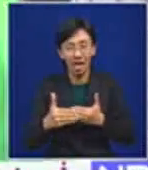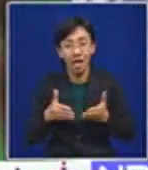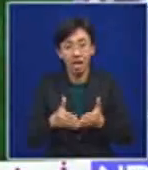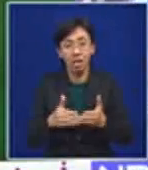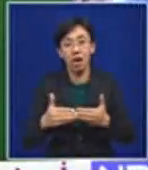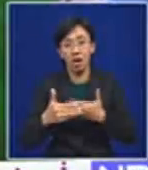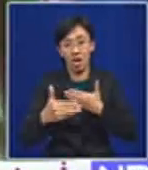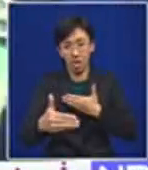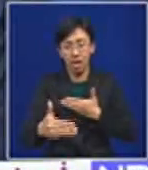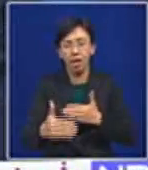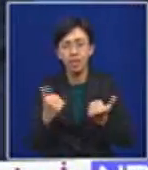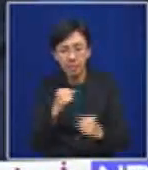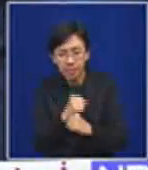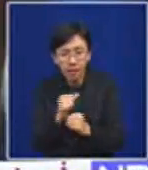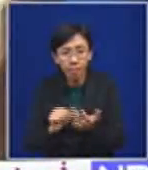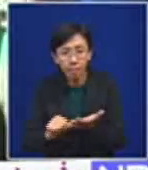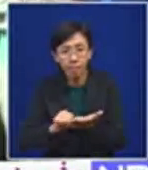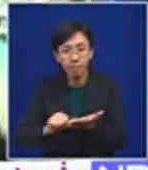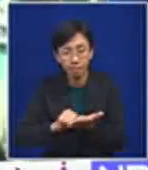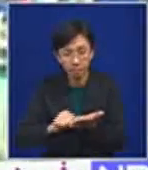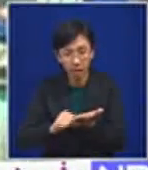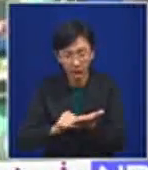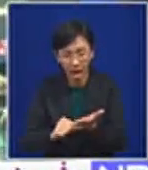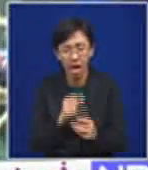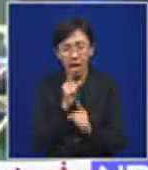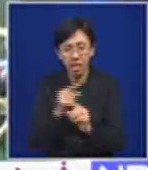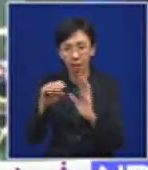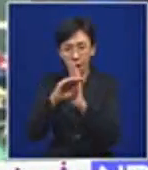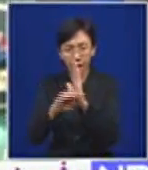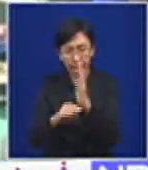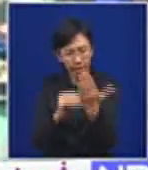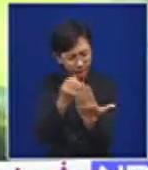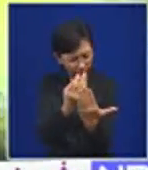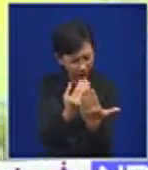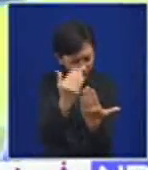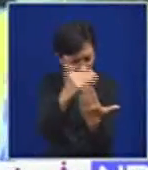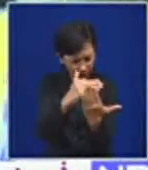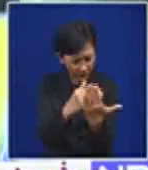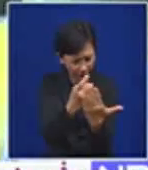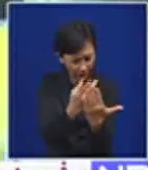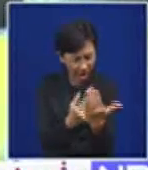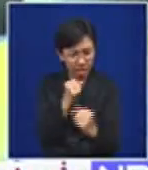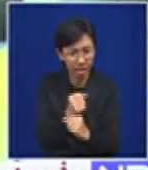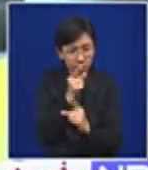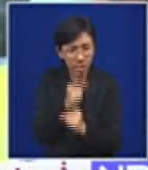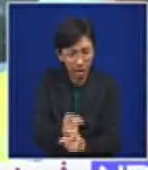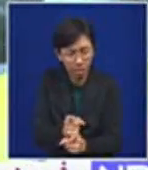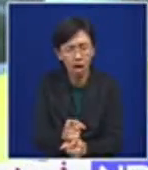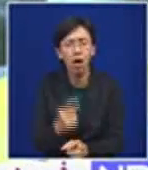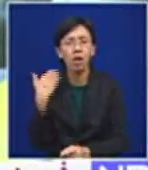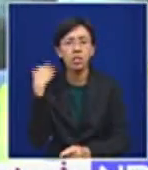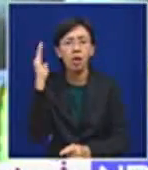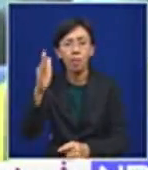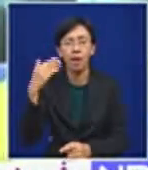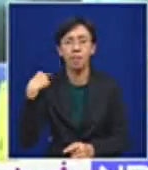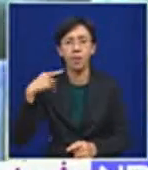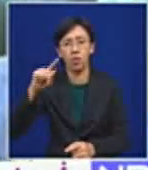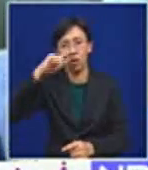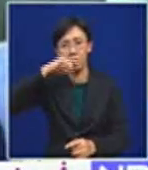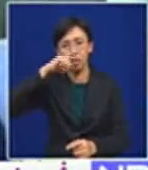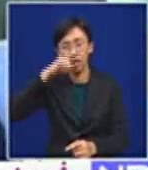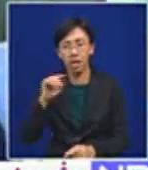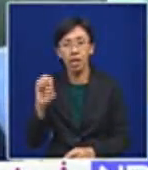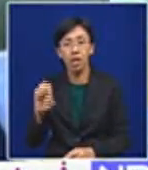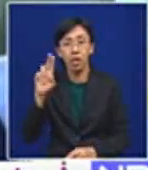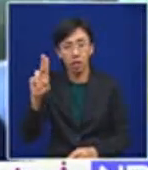ใหญ่ดำเนินการปรับปรุงแก้ไขให้ได้ตามข้อกำหนดที่รัฐบาลประกาศออกมาก็น่าจะเป็นผลดีกับไทยที่